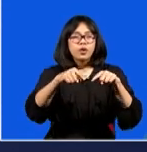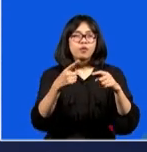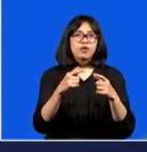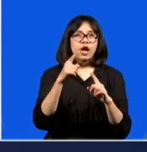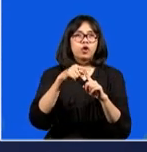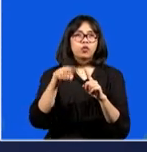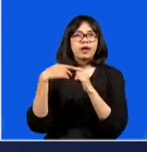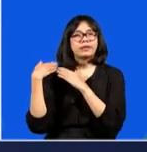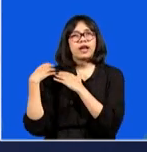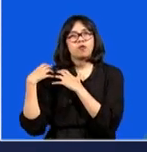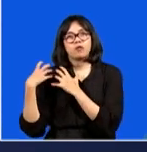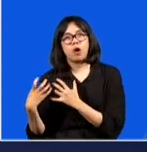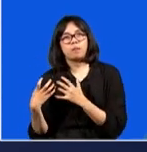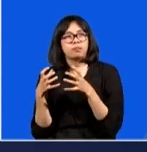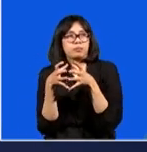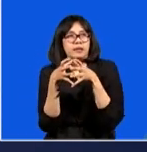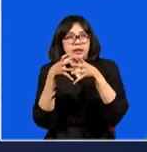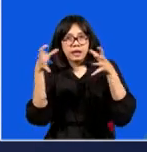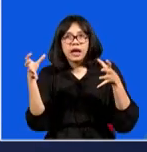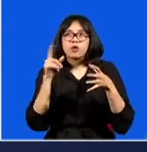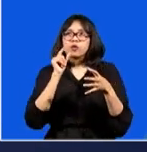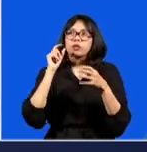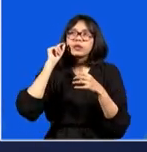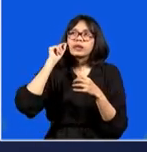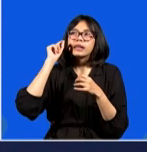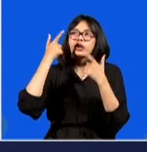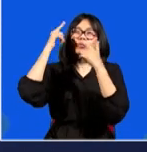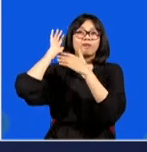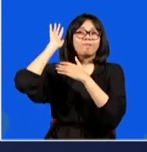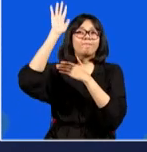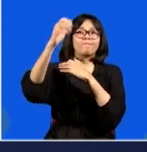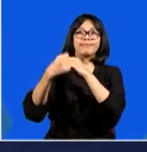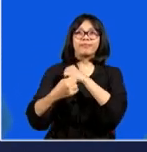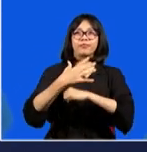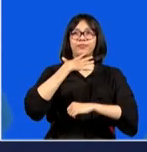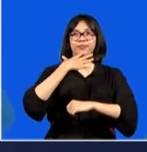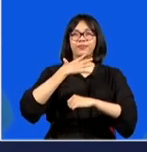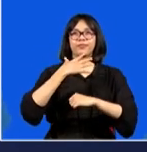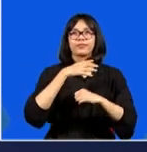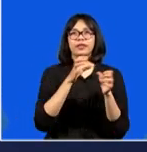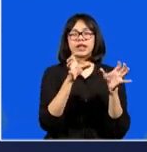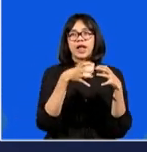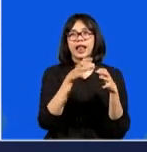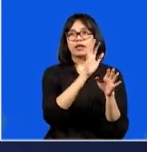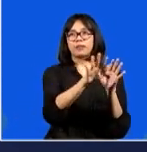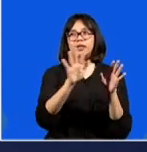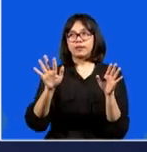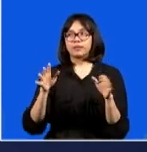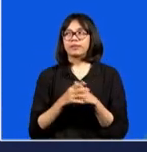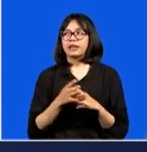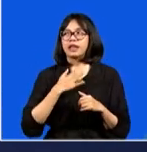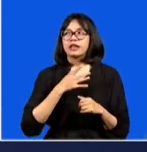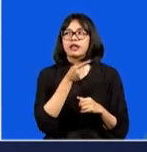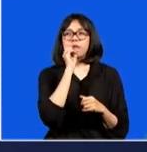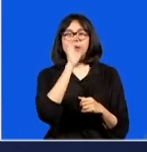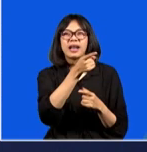besar di setiap kehidupan anak-anak yang ada di kelas masing-masing jadi semangat